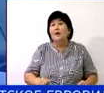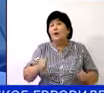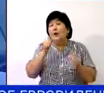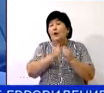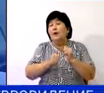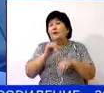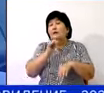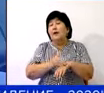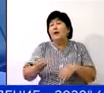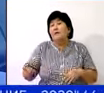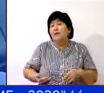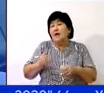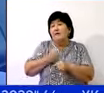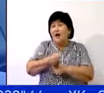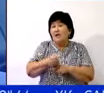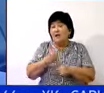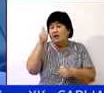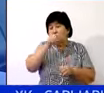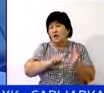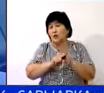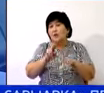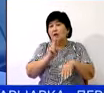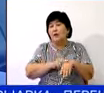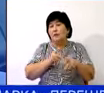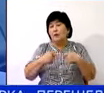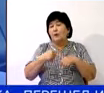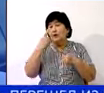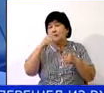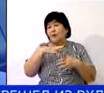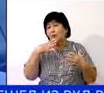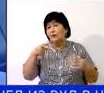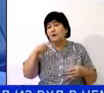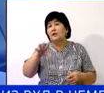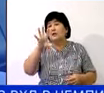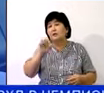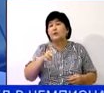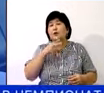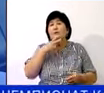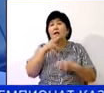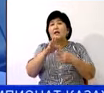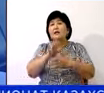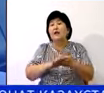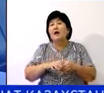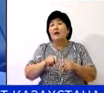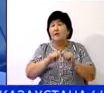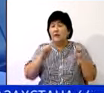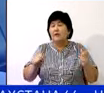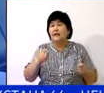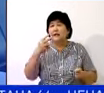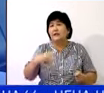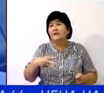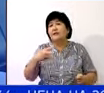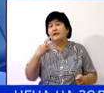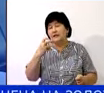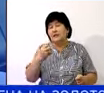Участились факты бытового насилия. С начала года правоохранительные органы поступило свыше 1500 заявлений. Возбуждено